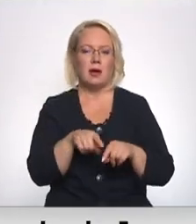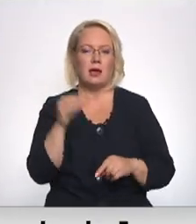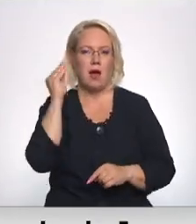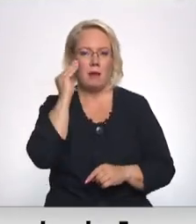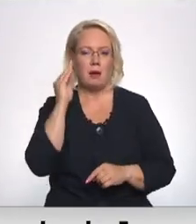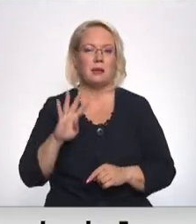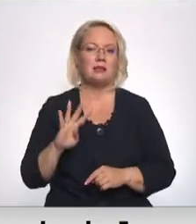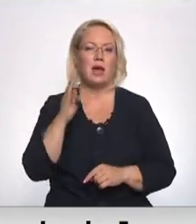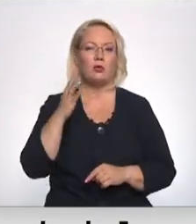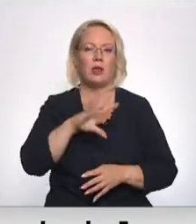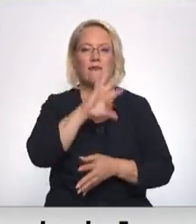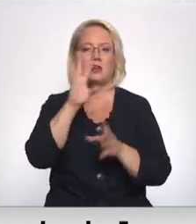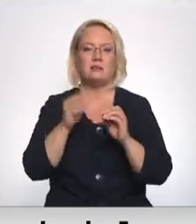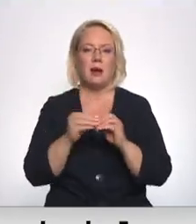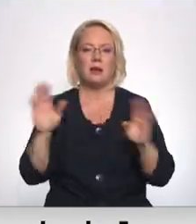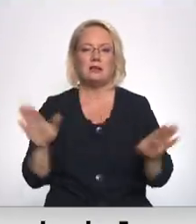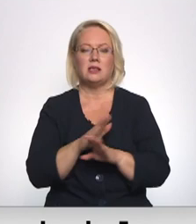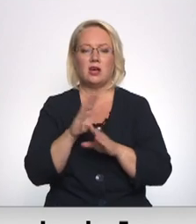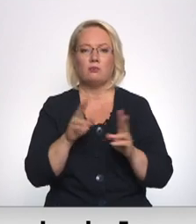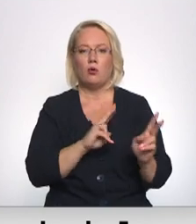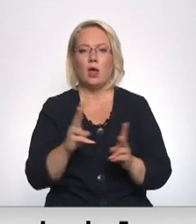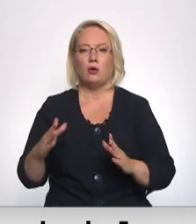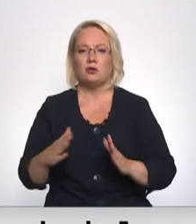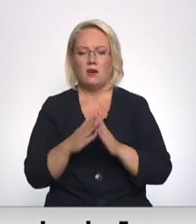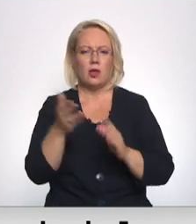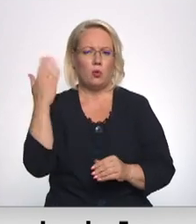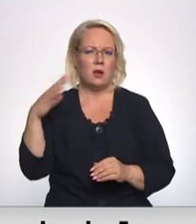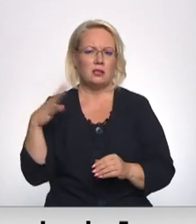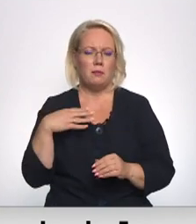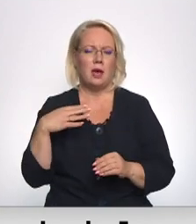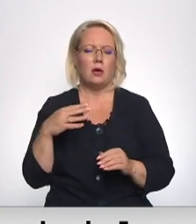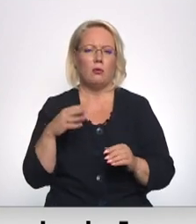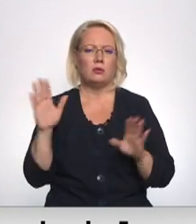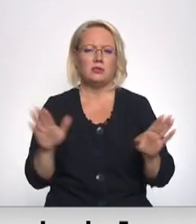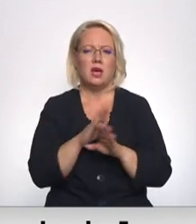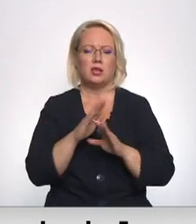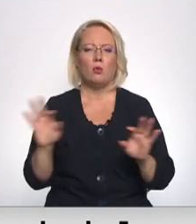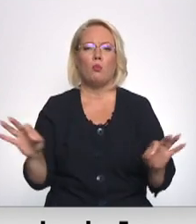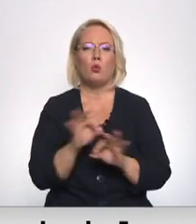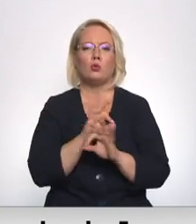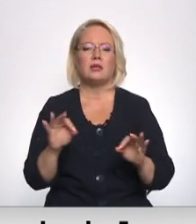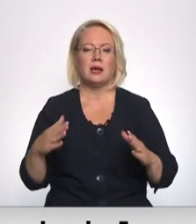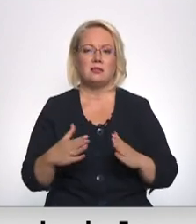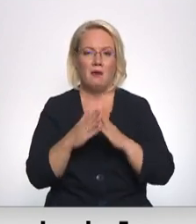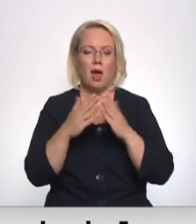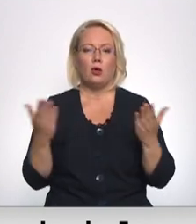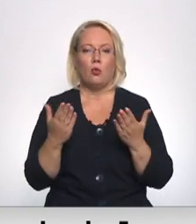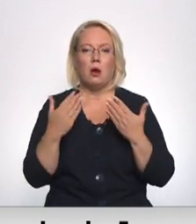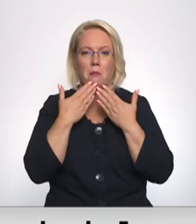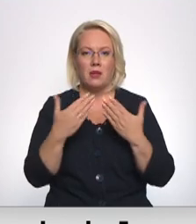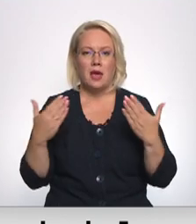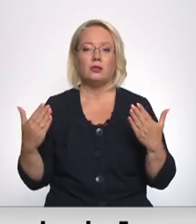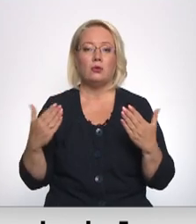ceturtie vispārējie dziesmu un deju svētki, jeb tobrīd tie saucās dziesmu un mūzikas svētki, kuri pateicoties tieši Jāņam